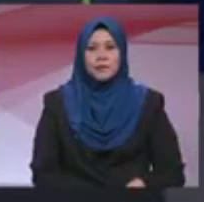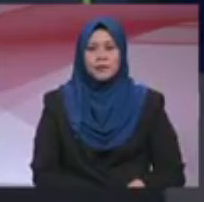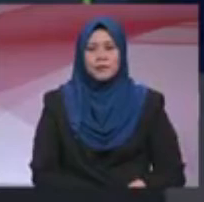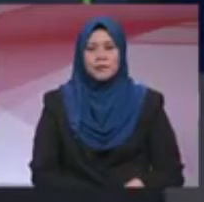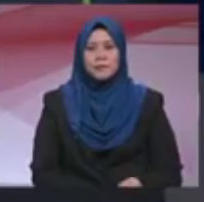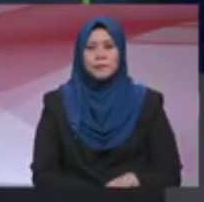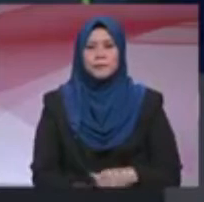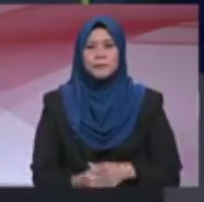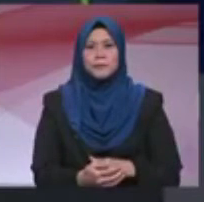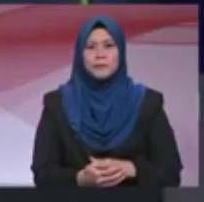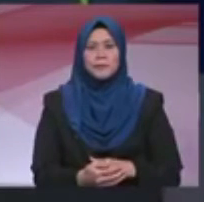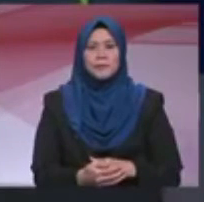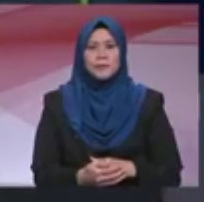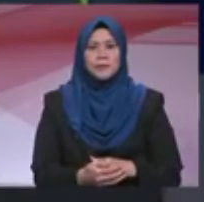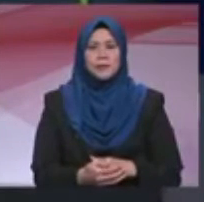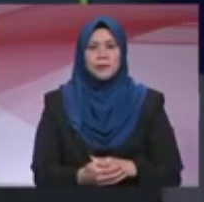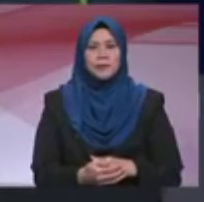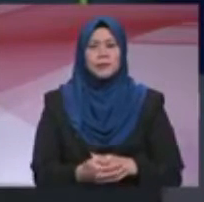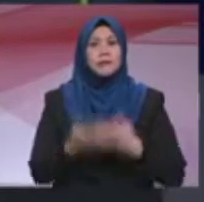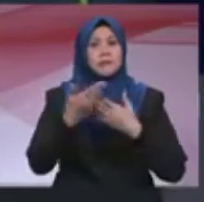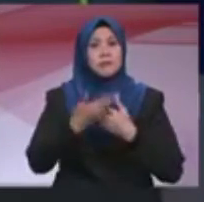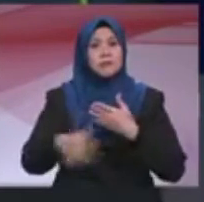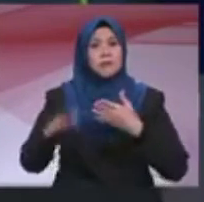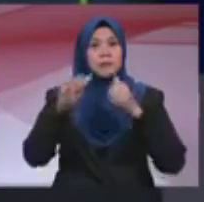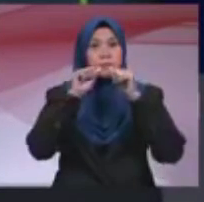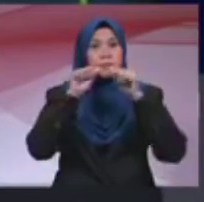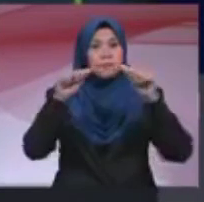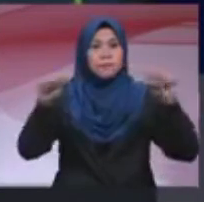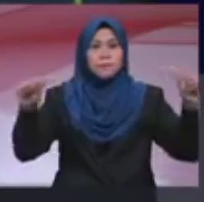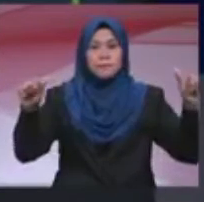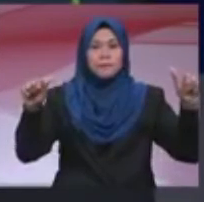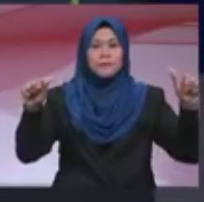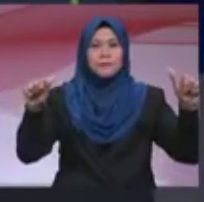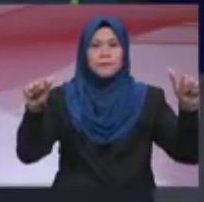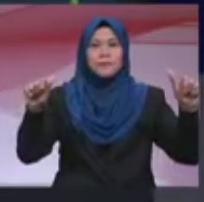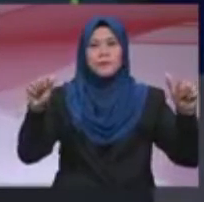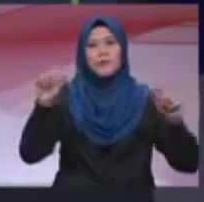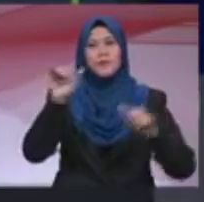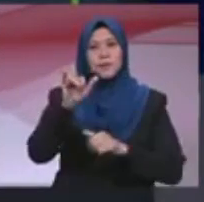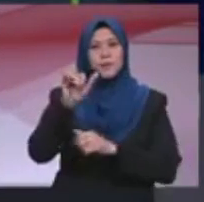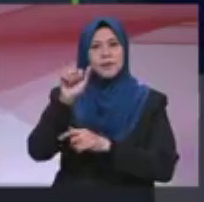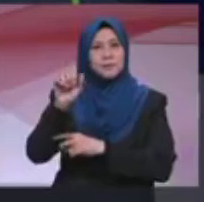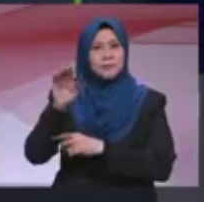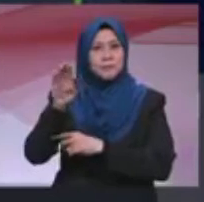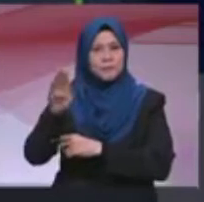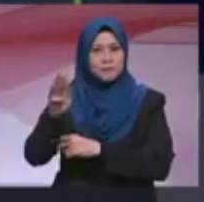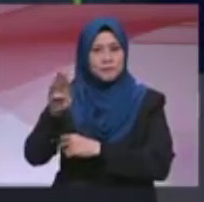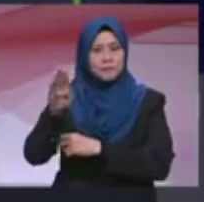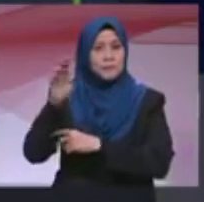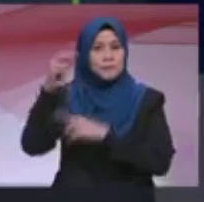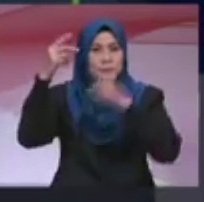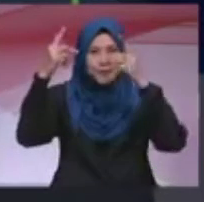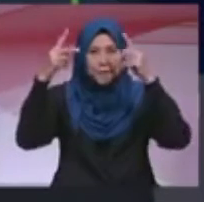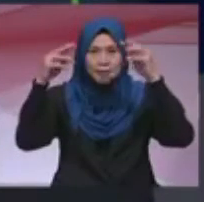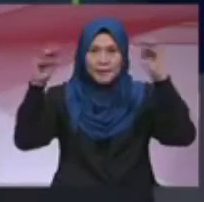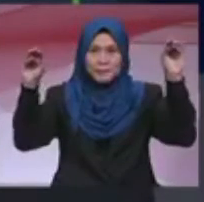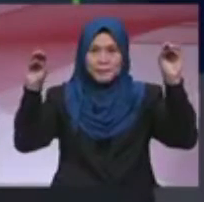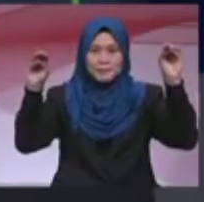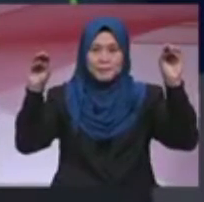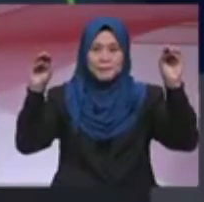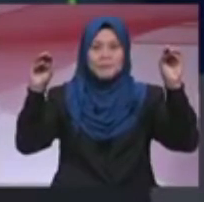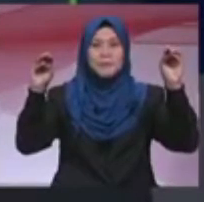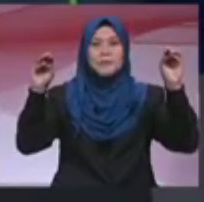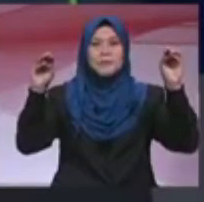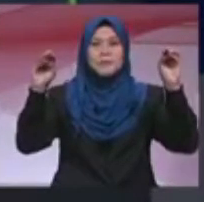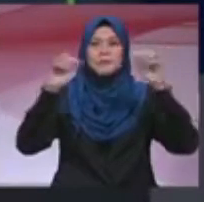sekolah selepas pengumuman dibuat oleh Yang Amat Berhormat Perdana Menteri semalam berkaitan